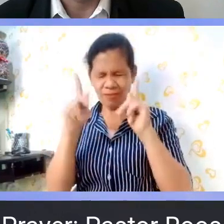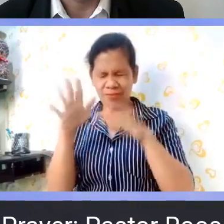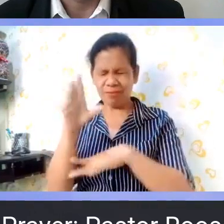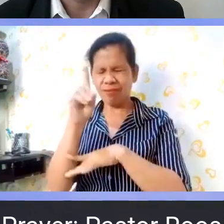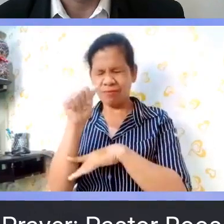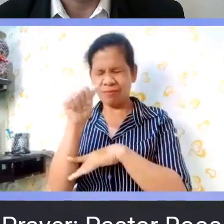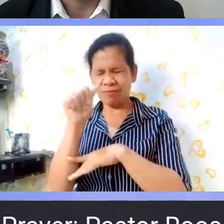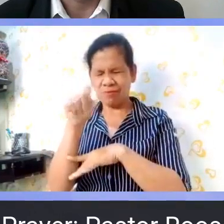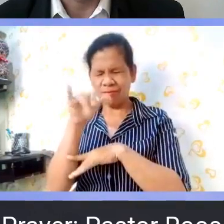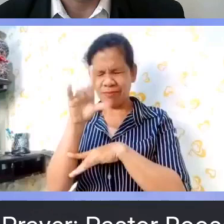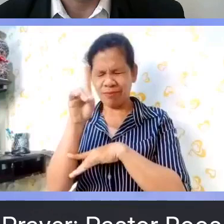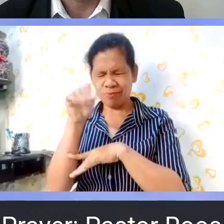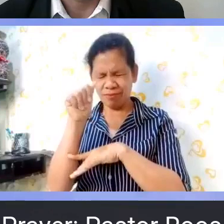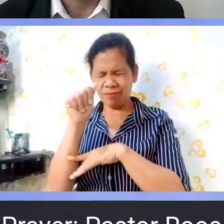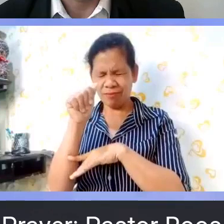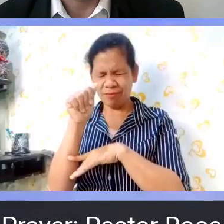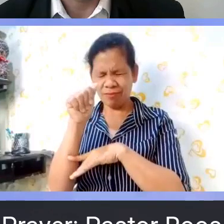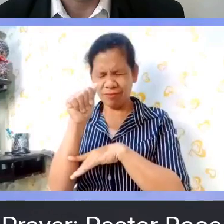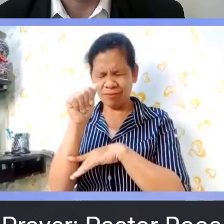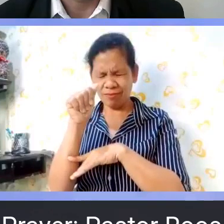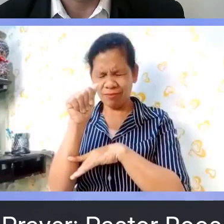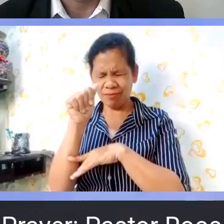Samantalang siya ay